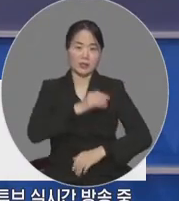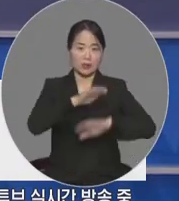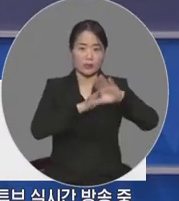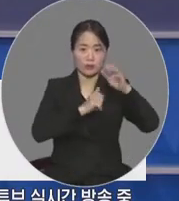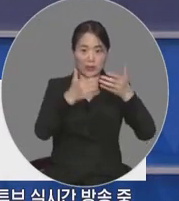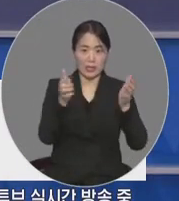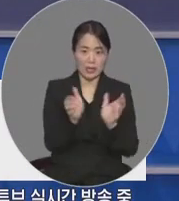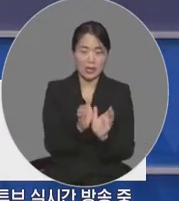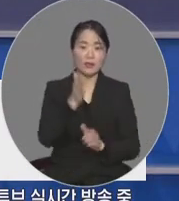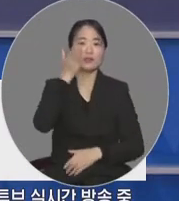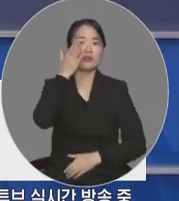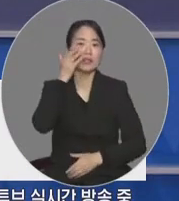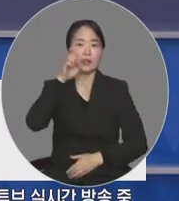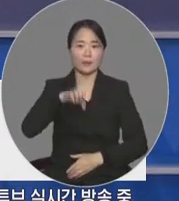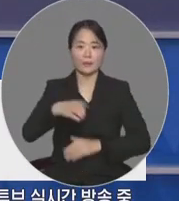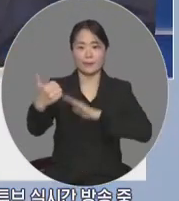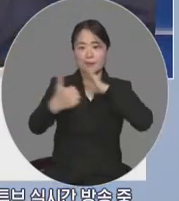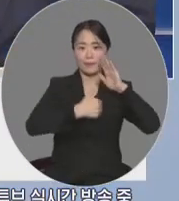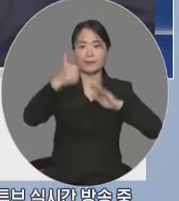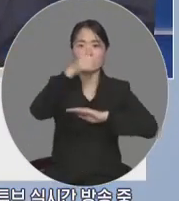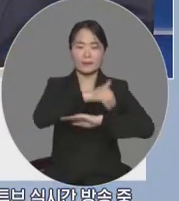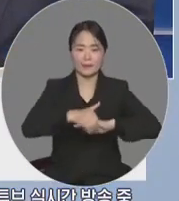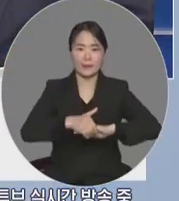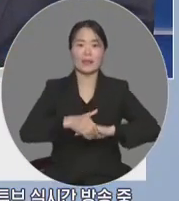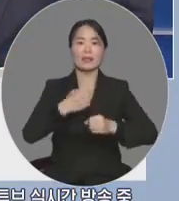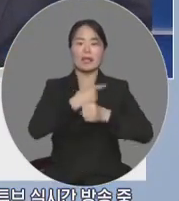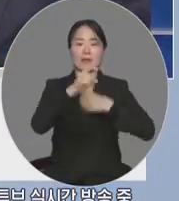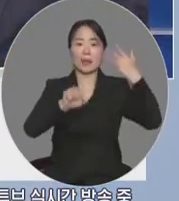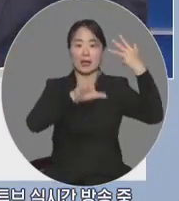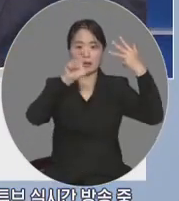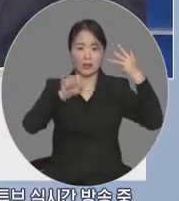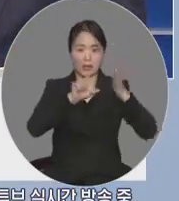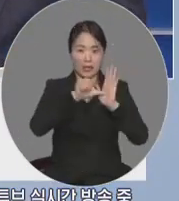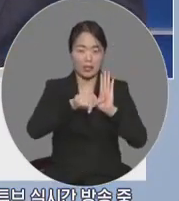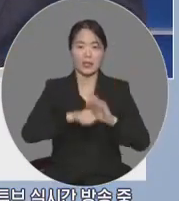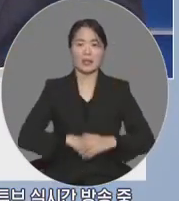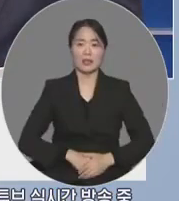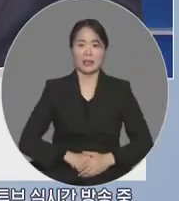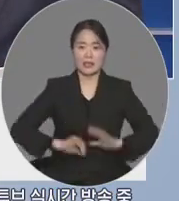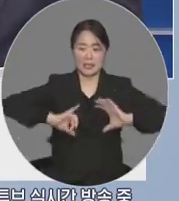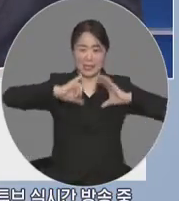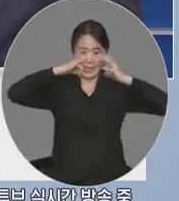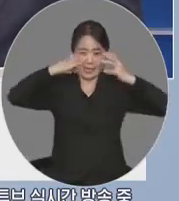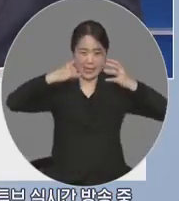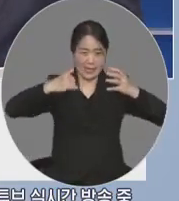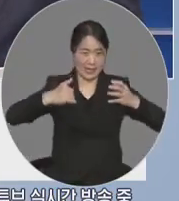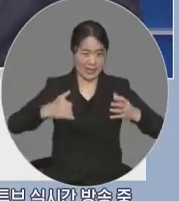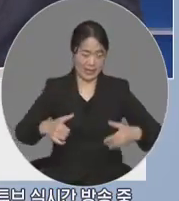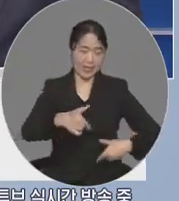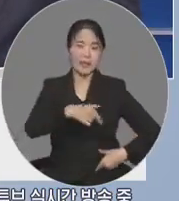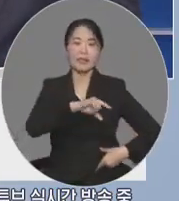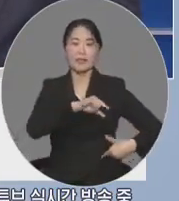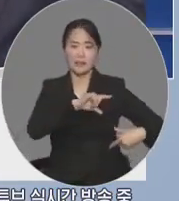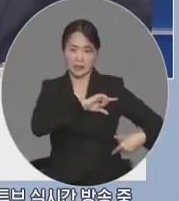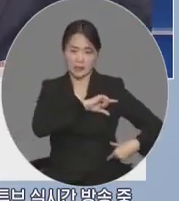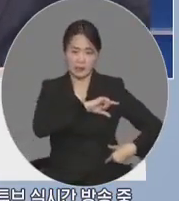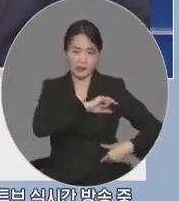시를 찾을 예정입니다. 그리고 내년 8월에는 세계 유수의 명문